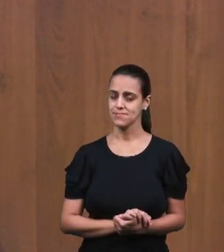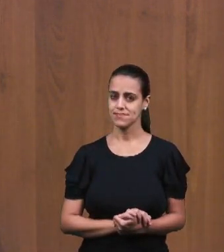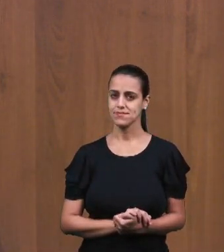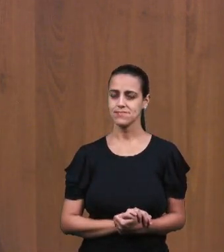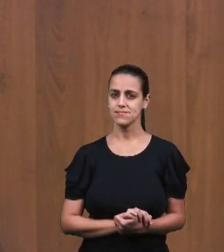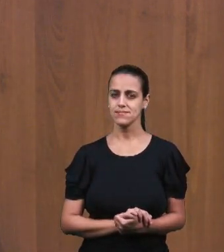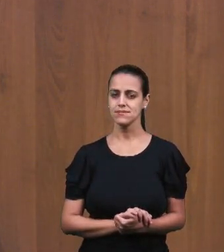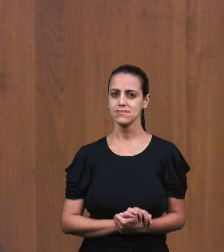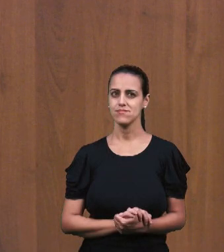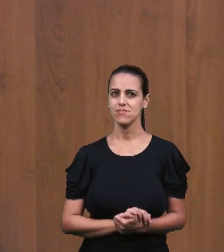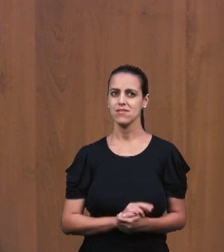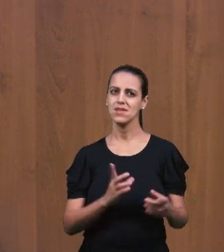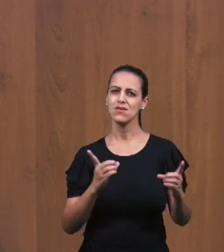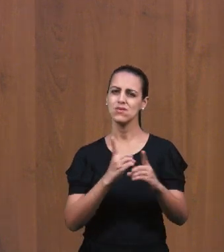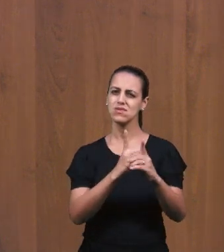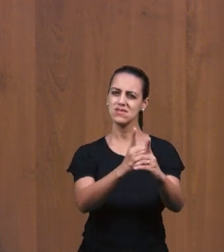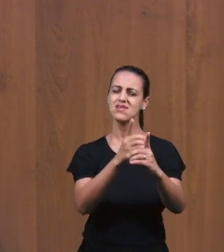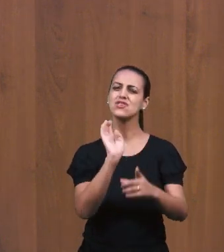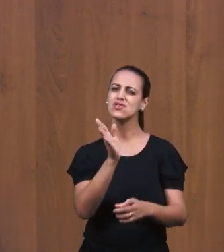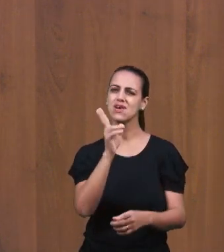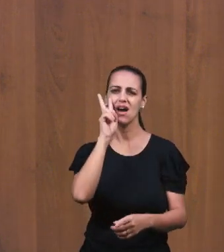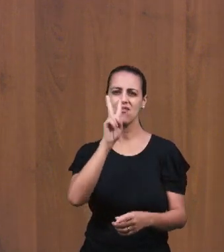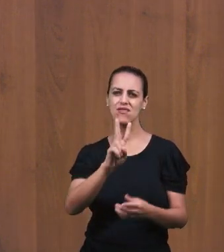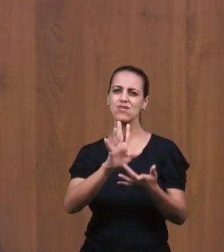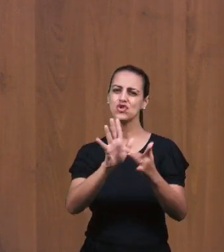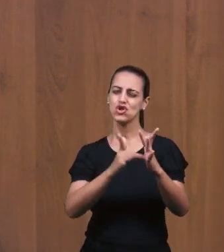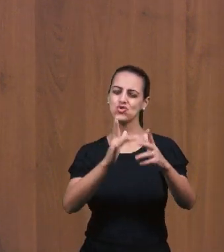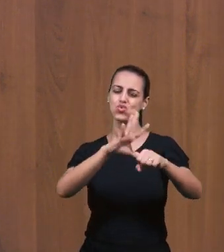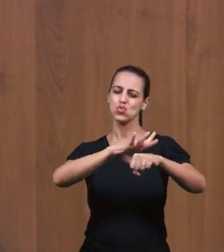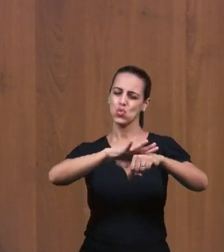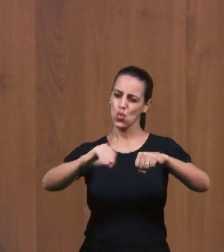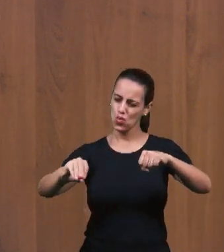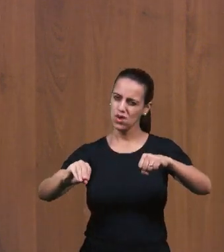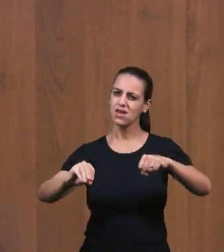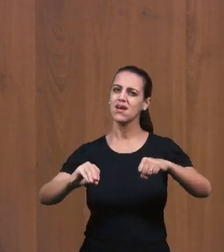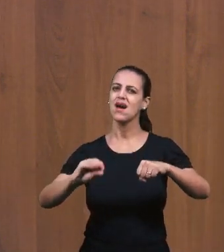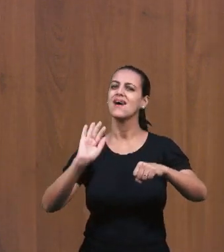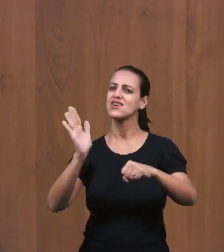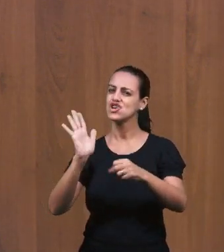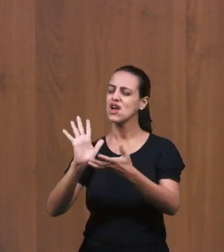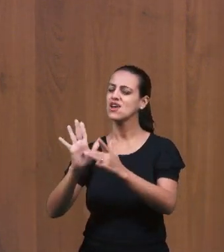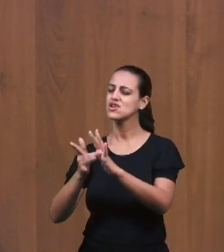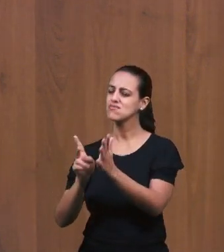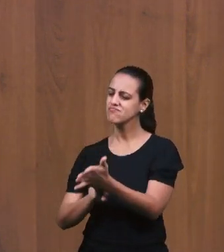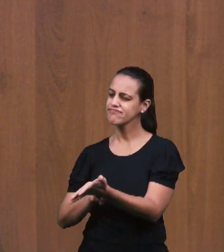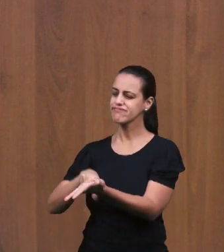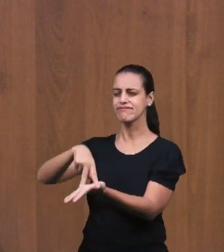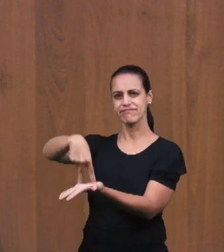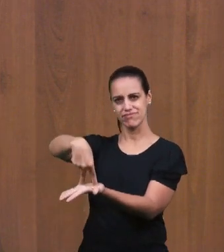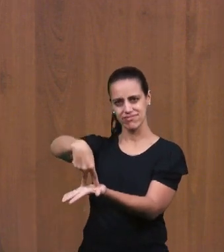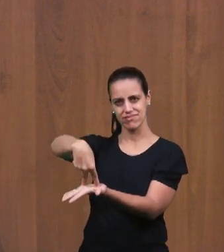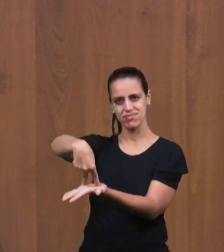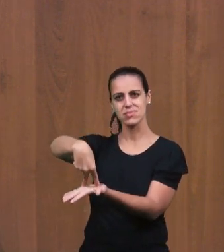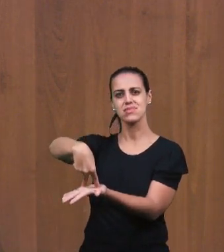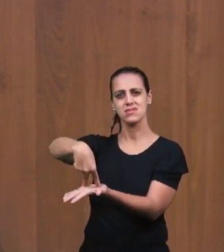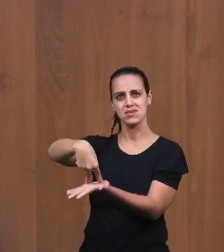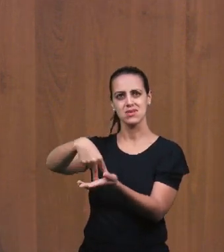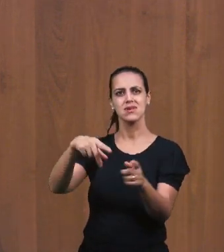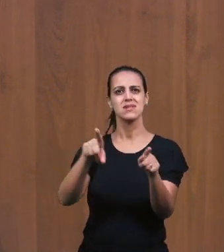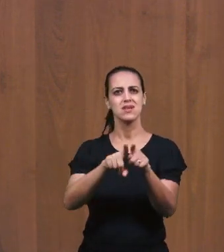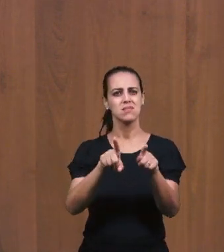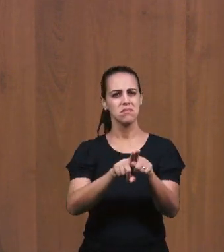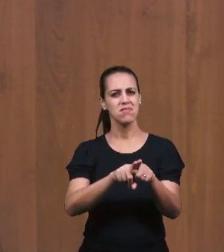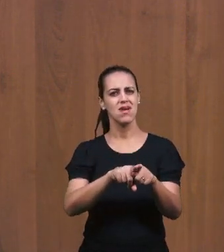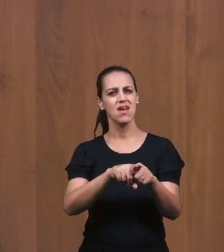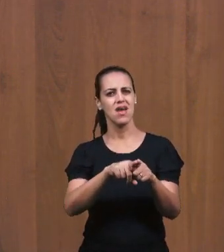disciples, ils avaient vu Jésus guérir les personnes, donner la vie à ceux qui étaient morts,